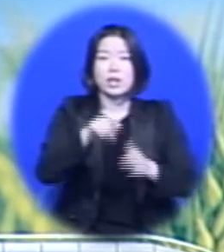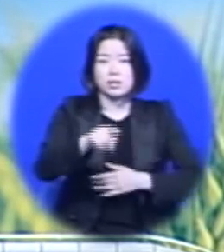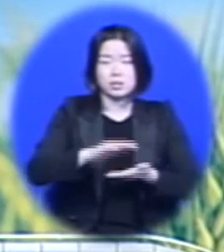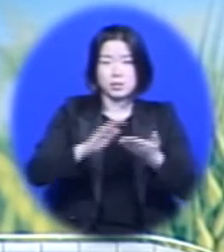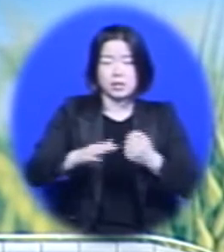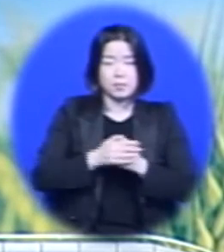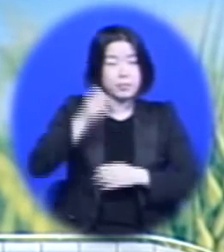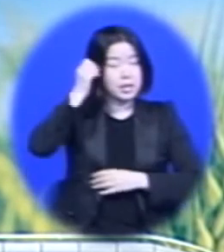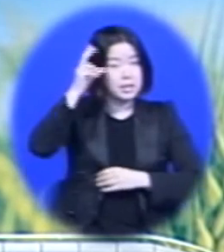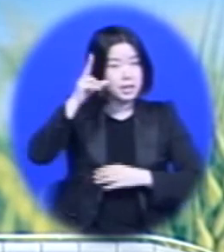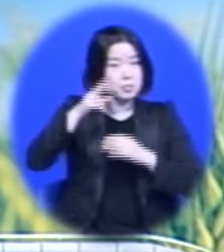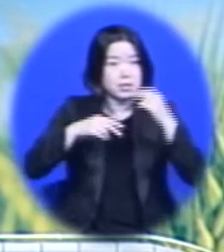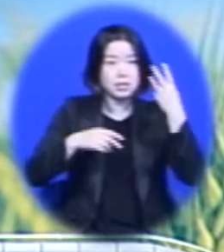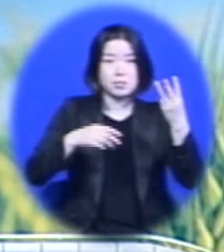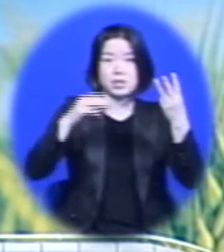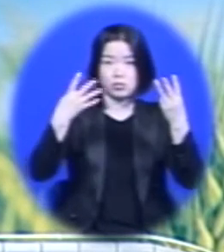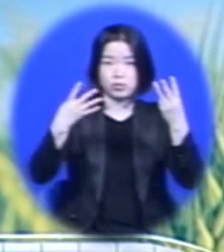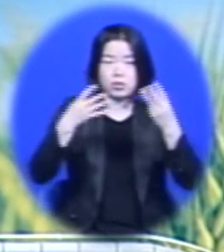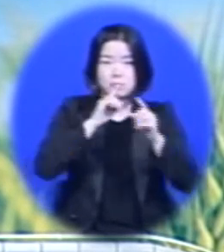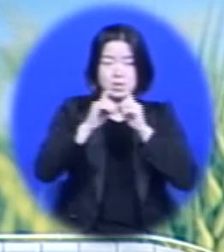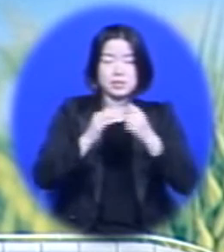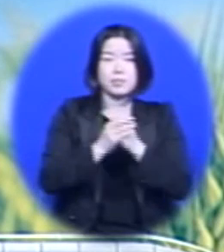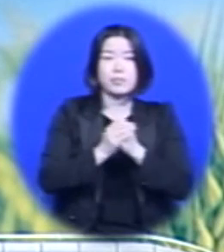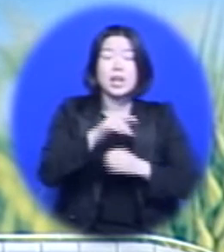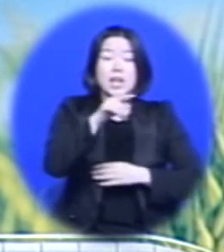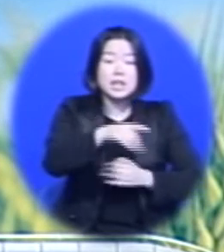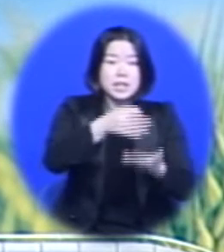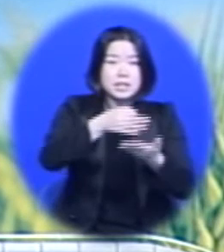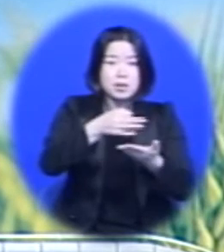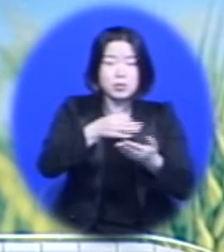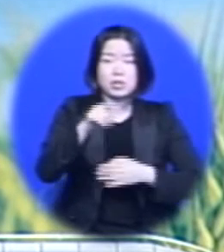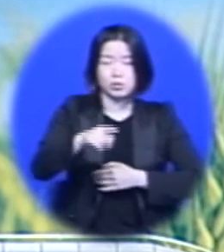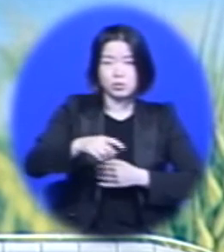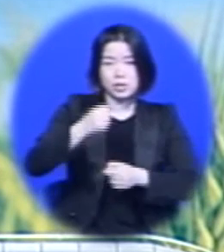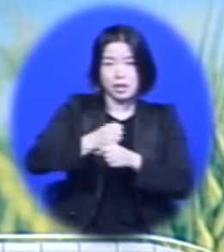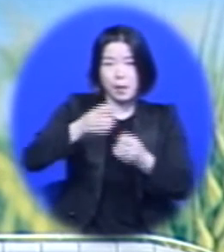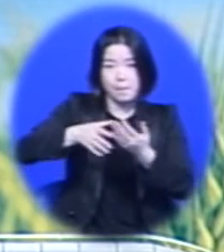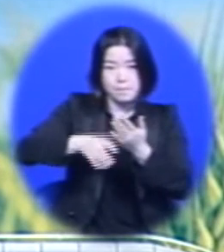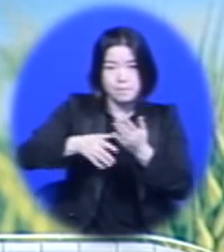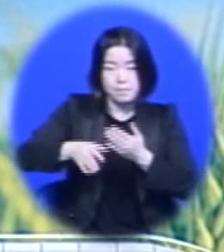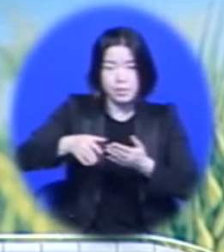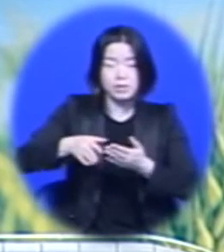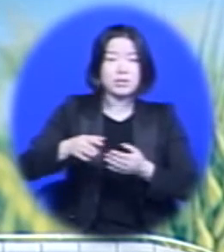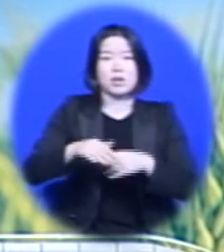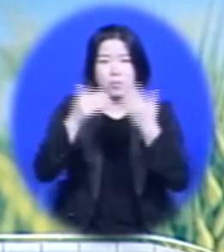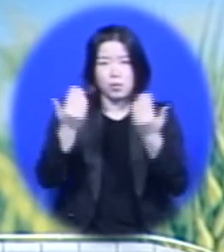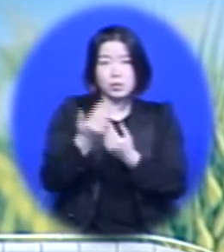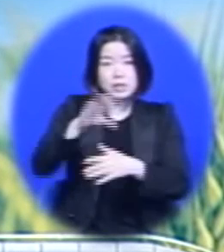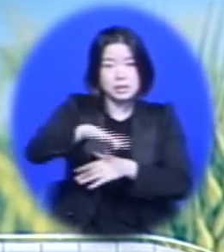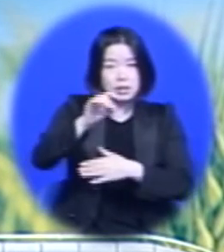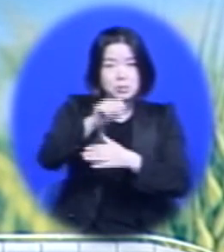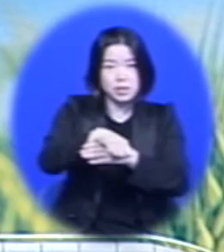3장 9절 10절에 보면 이렇게 말씀했습니다. 내 재물과 내 소산물의 처음 익은